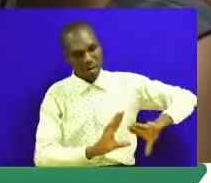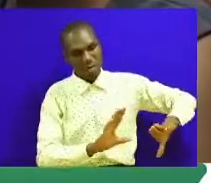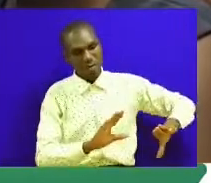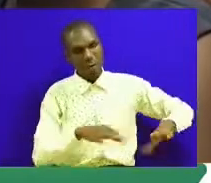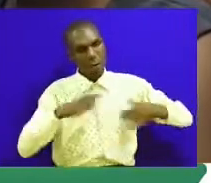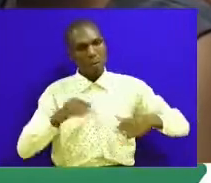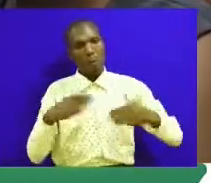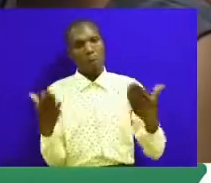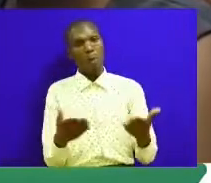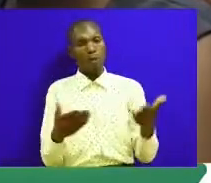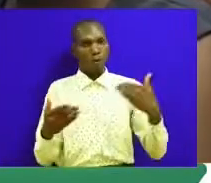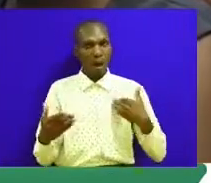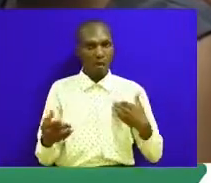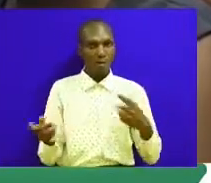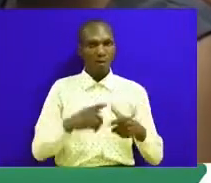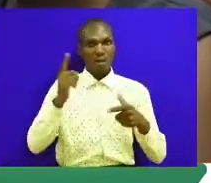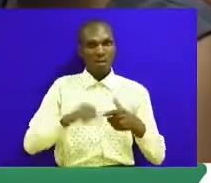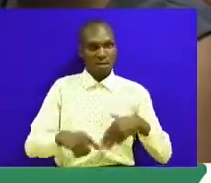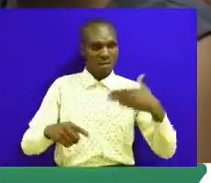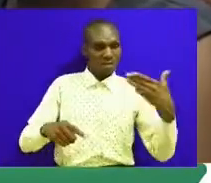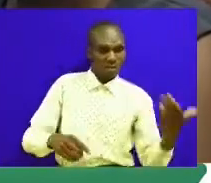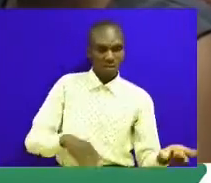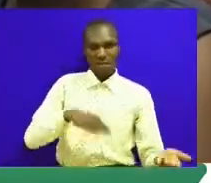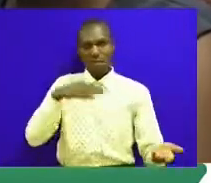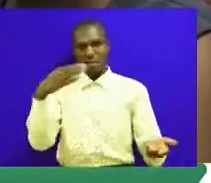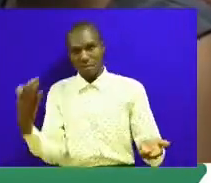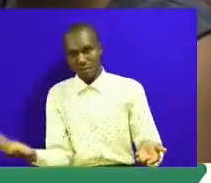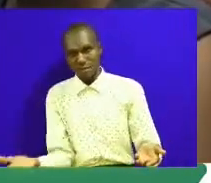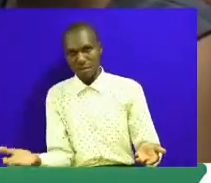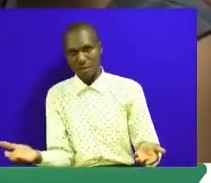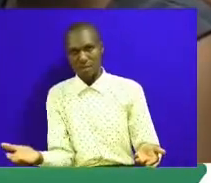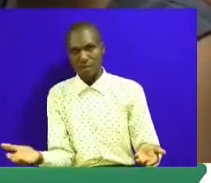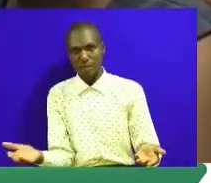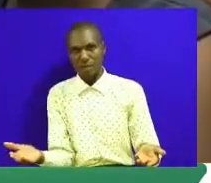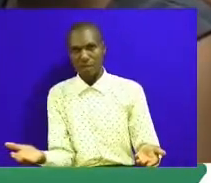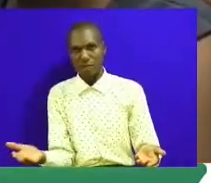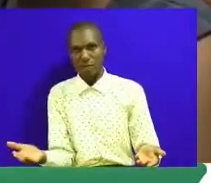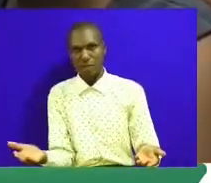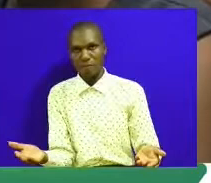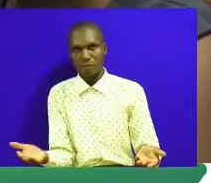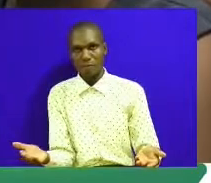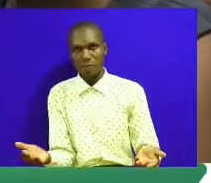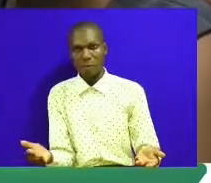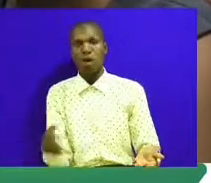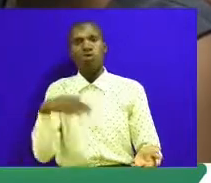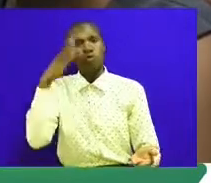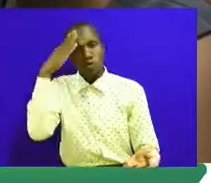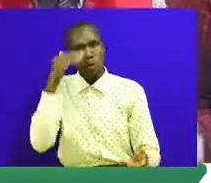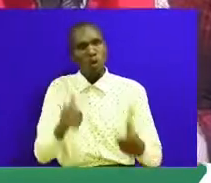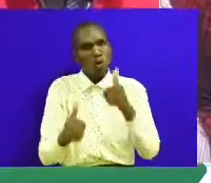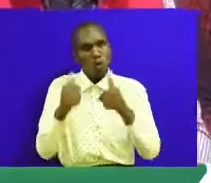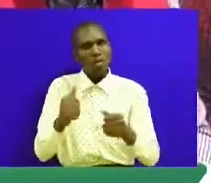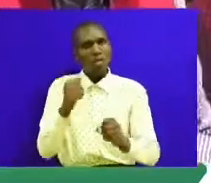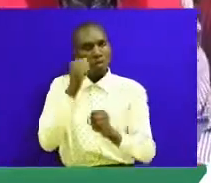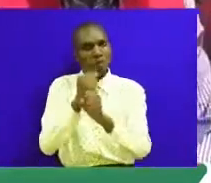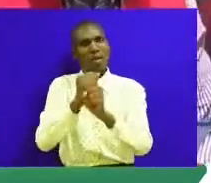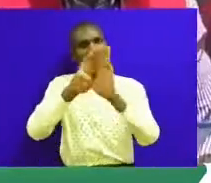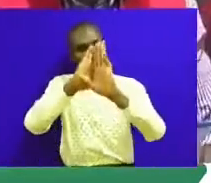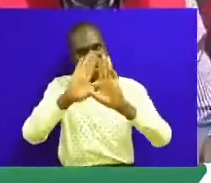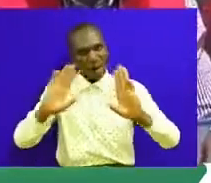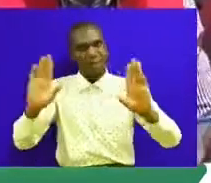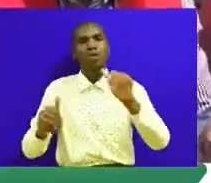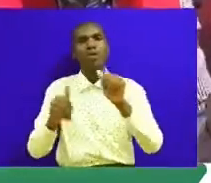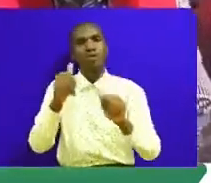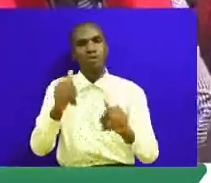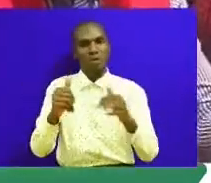sikwagenda abagiranga ari sikwagenda ba na lyoko manya campaign kiyogokora chinga kiecho